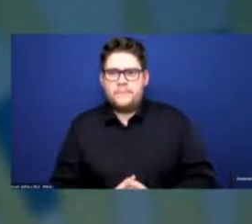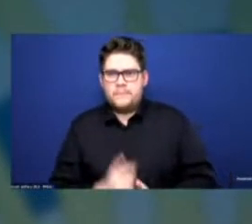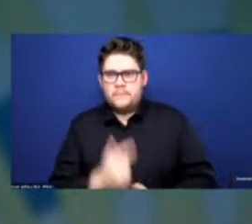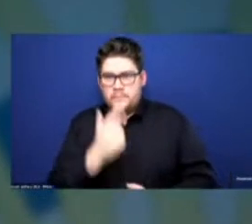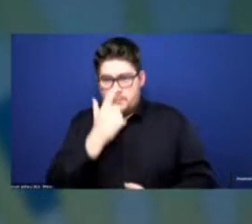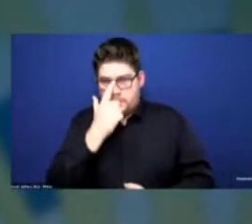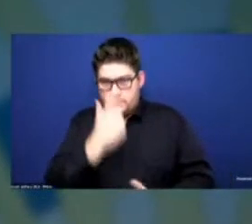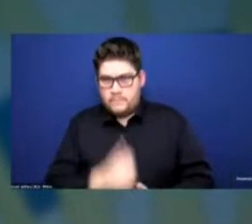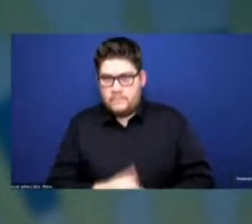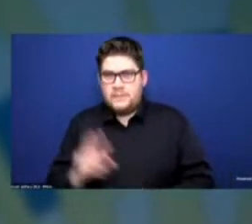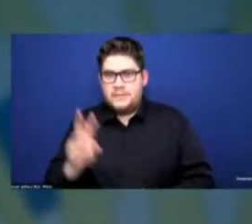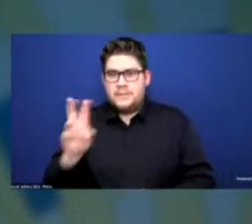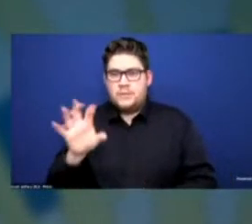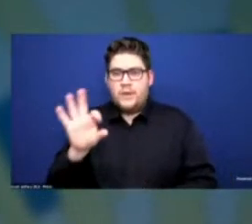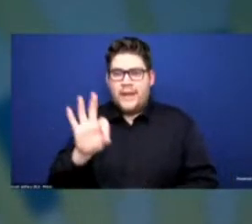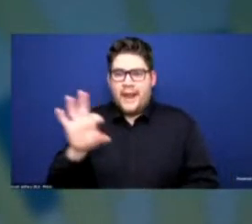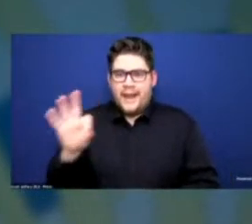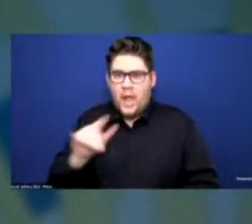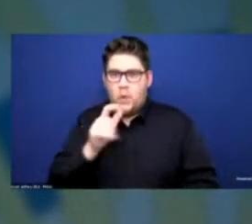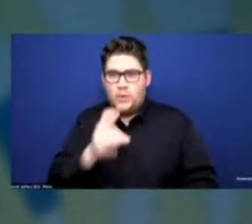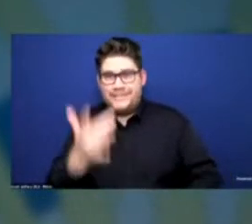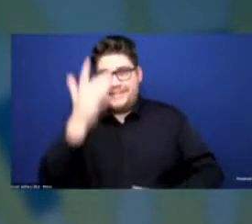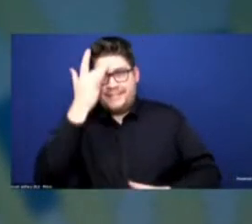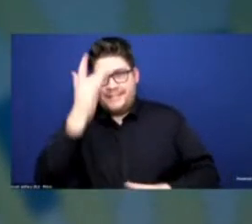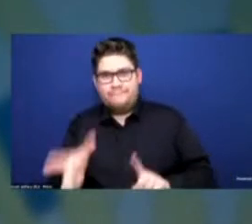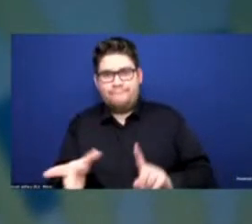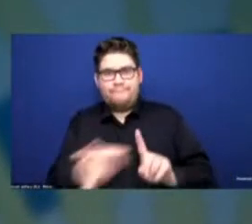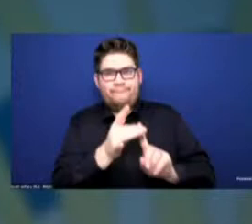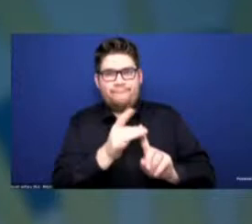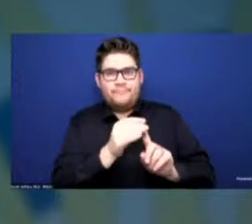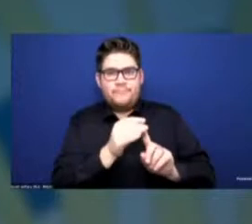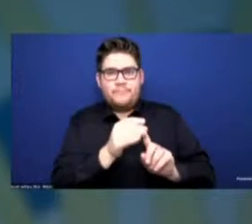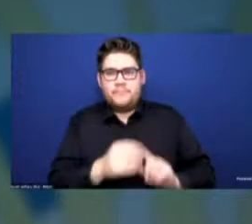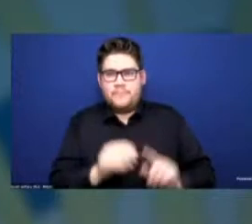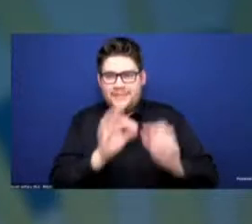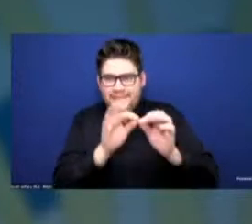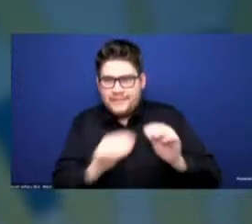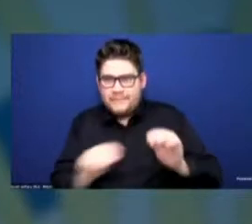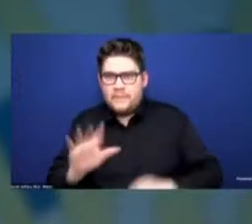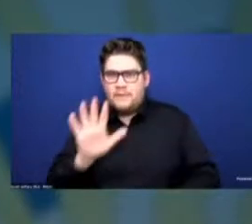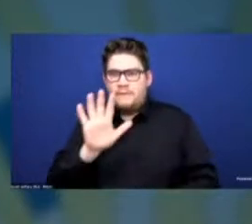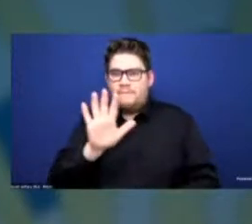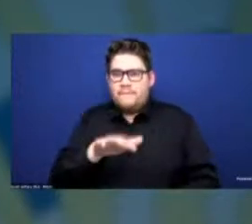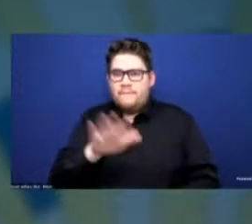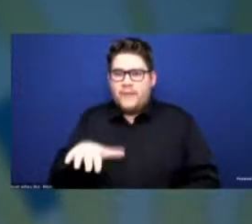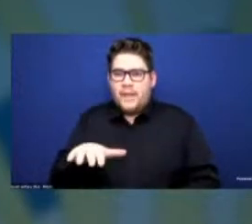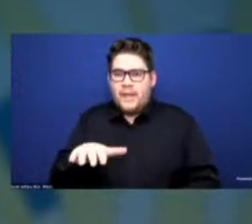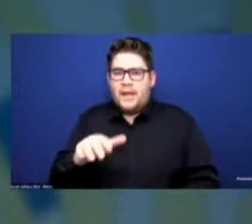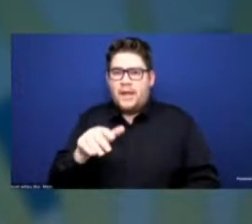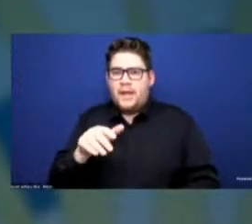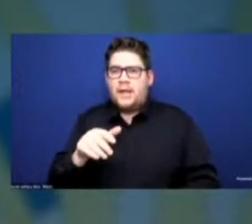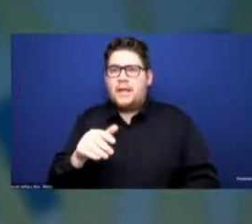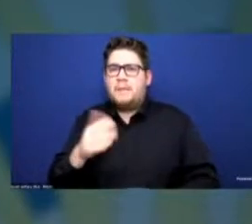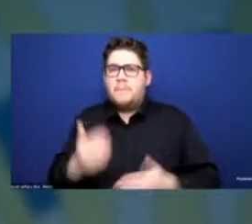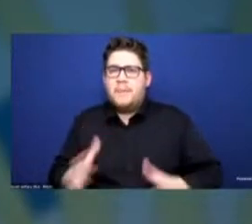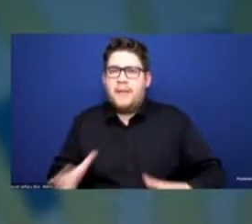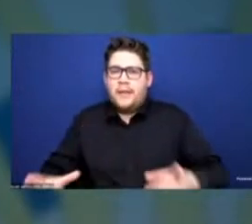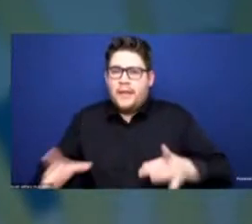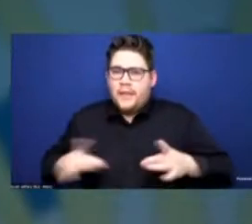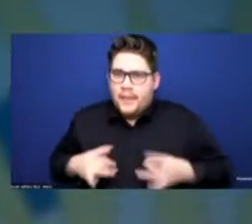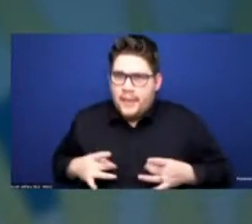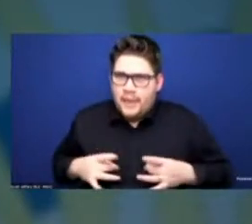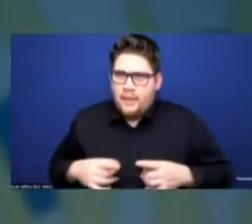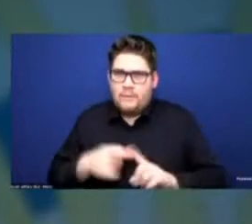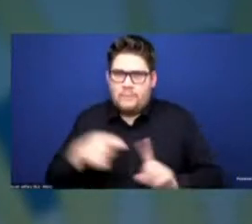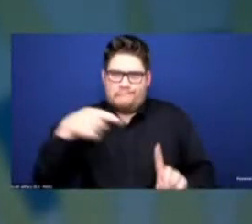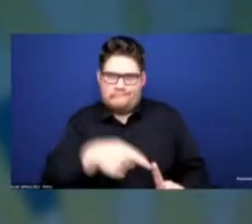个人口，其中55例发觉是在学校里边这个它是着重强调了在学校里边